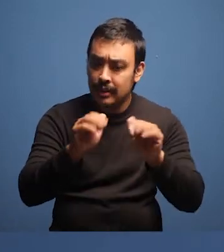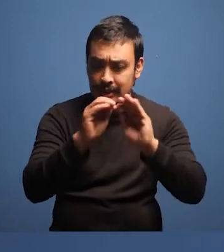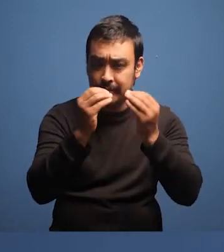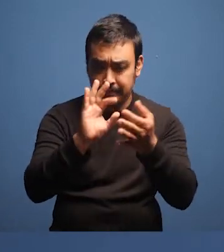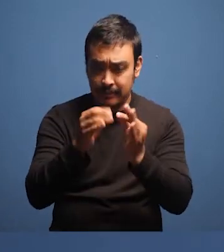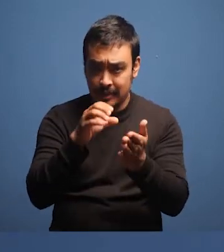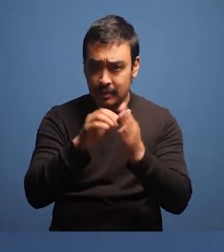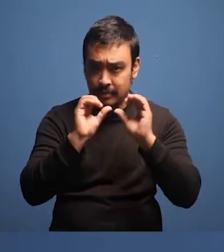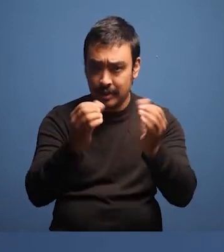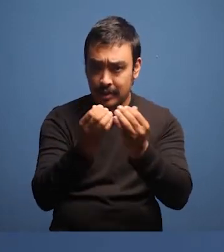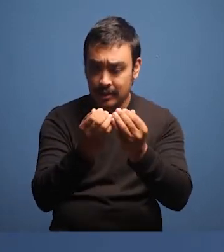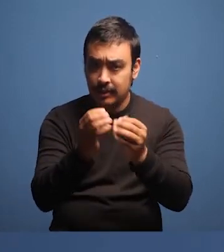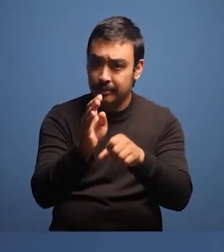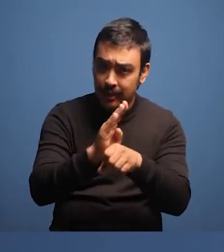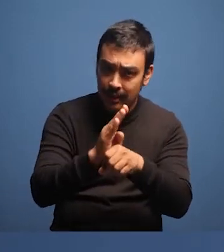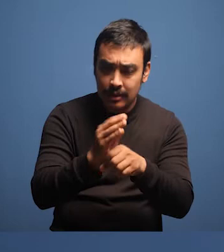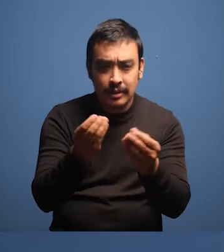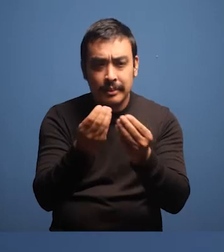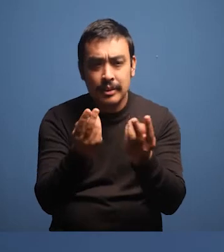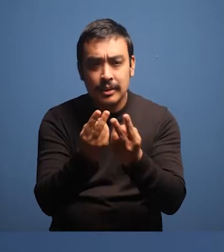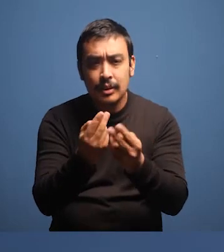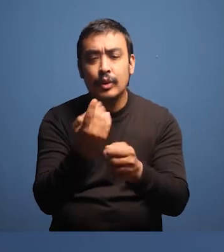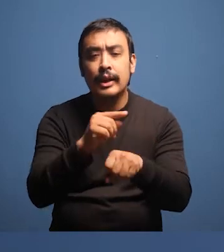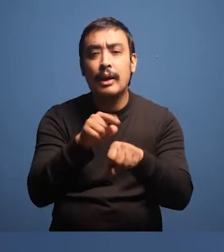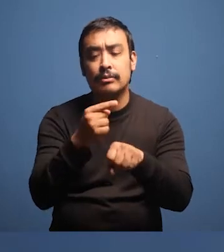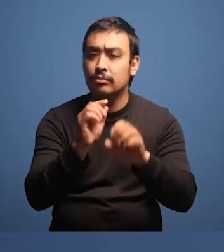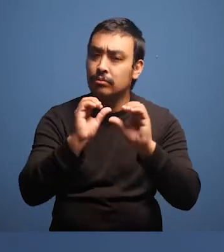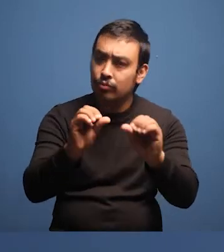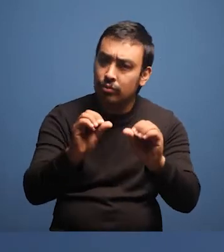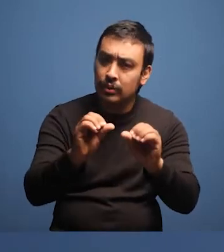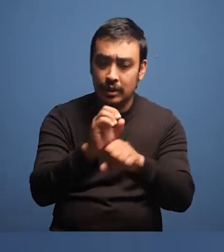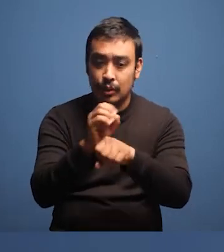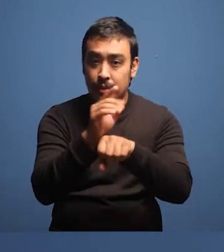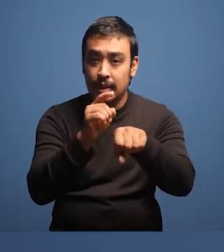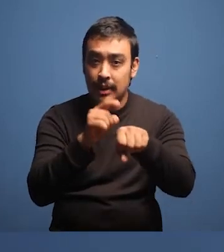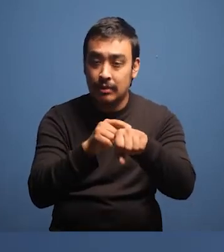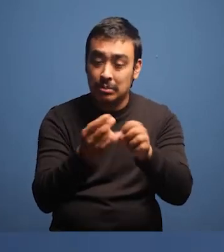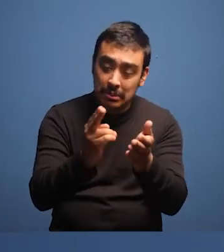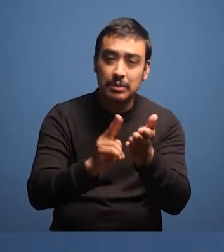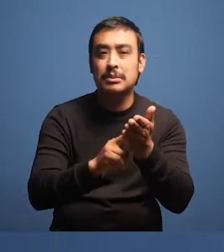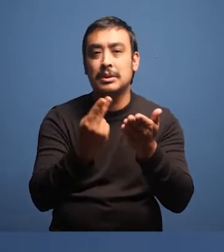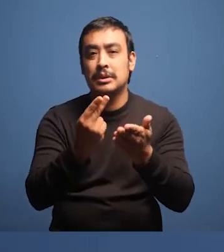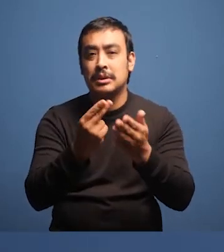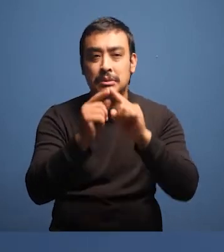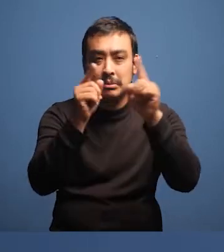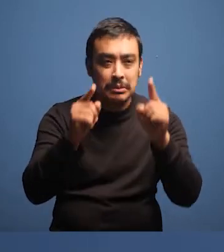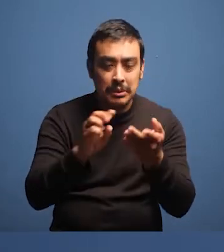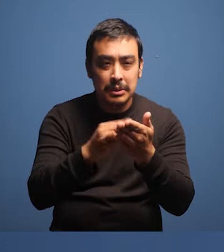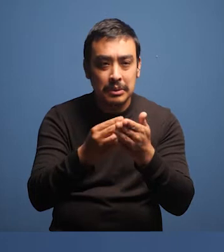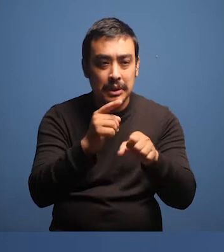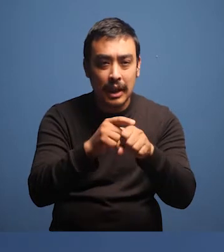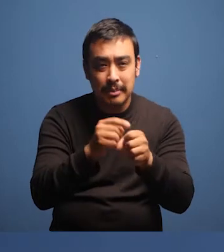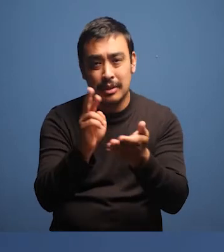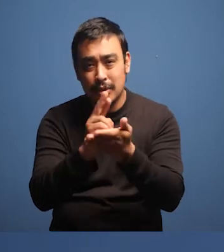प्लेटफर्म्सहरू युज गर्दाखेरि चाहिँ नर्मली कति घन्टा चाहिँ युज गर्नुहुन्छ? कोभिडको टाइममा त झन् स्क्रिन टाइमिङ त इन्क्रिज भएको छ नि त, रिपोर्टले